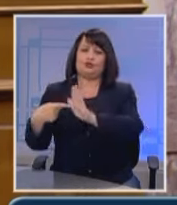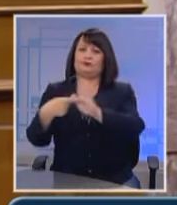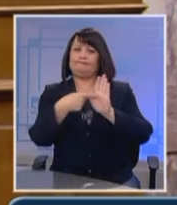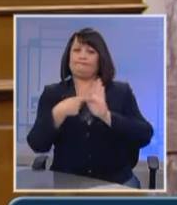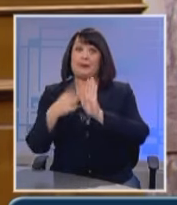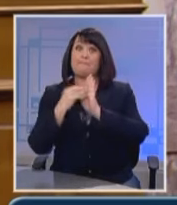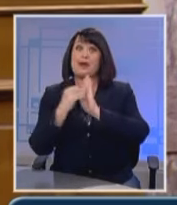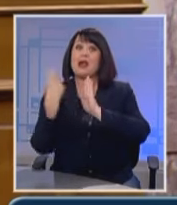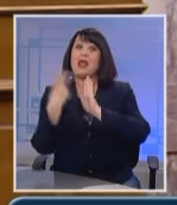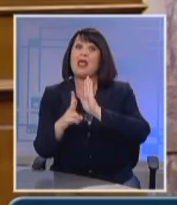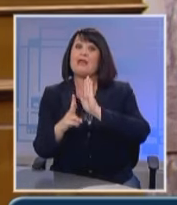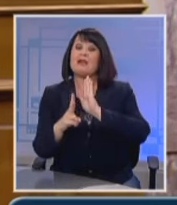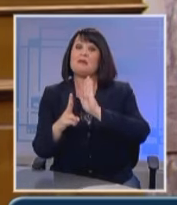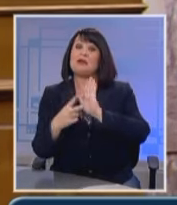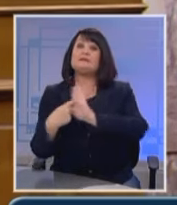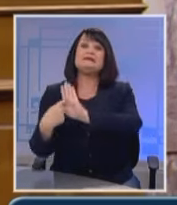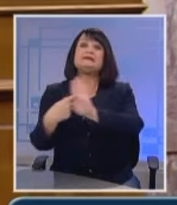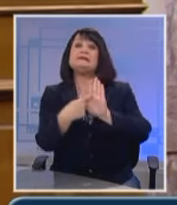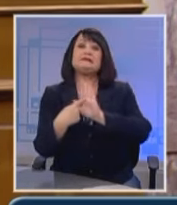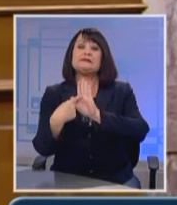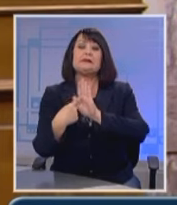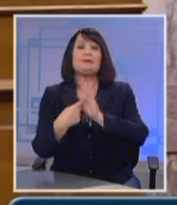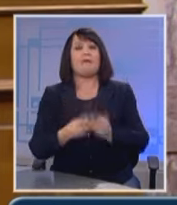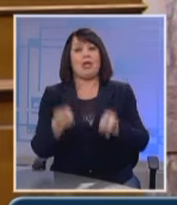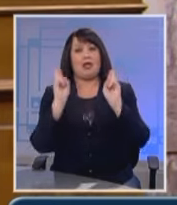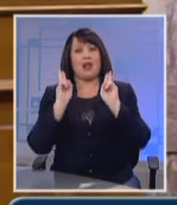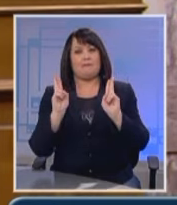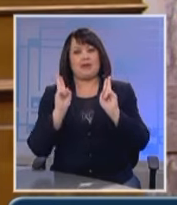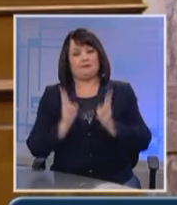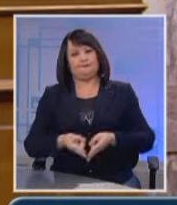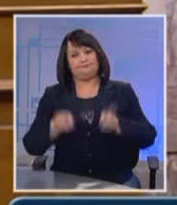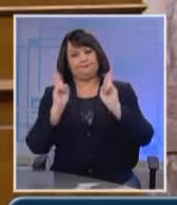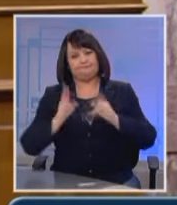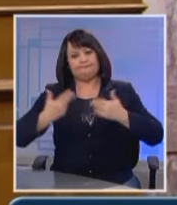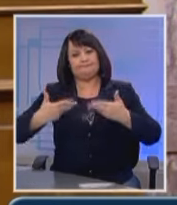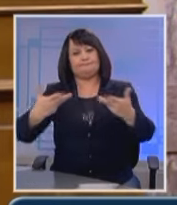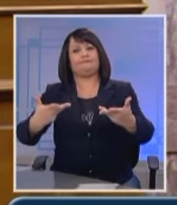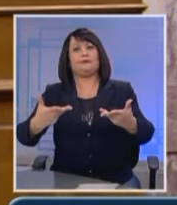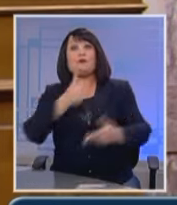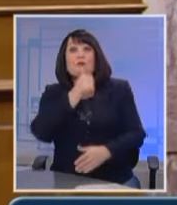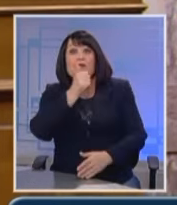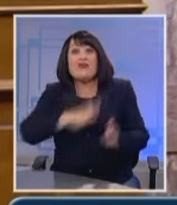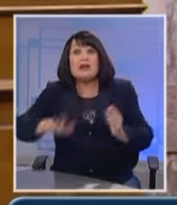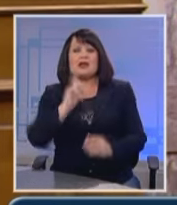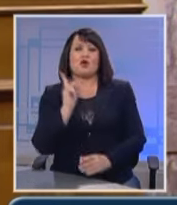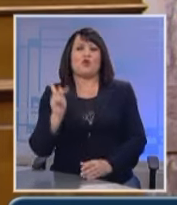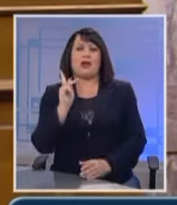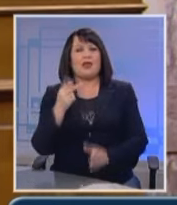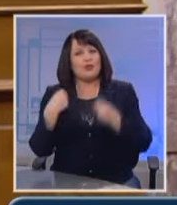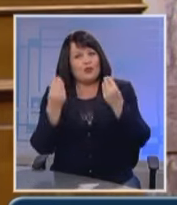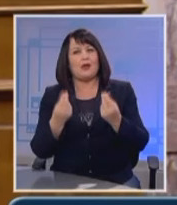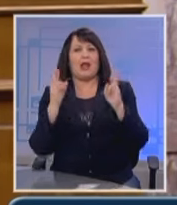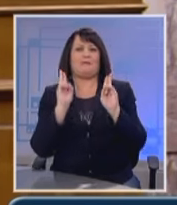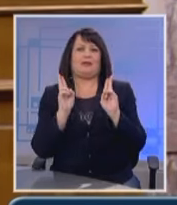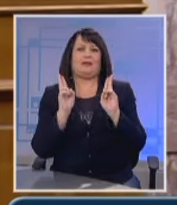παράδειγμα ελπίδας και αισιοδοξίας στην ίδια τυχεμαζόμενη κοινωνία μας. Ιδιαίτερα